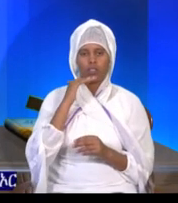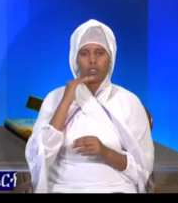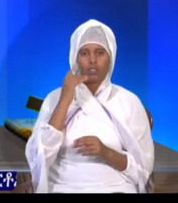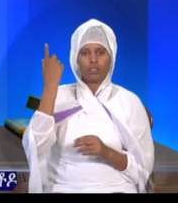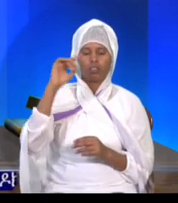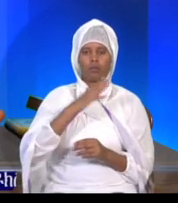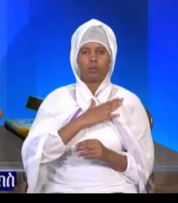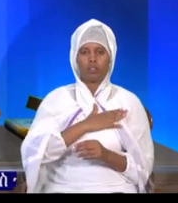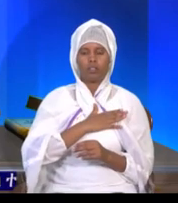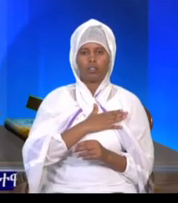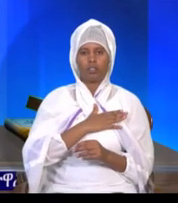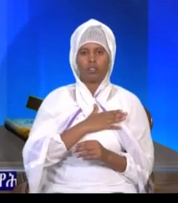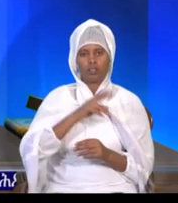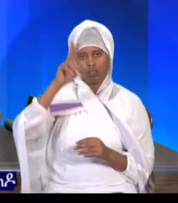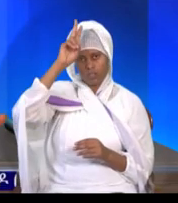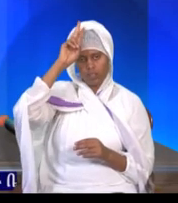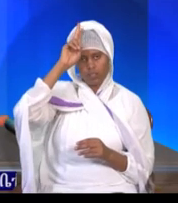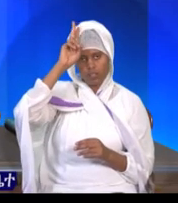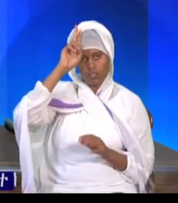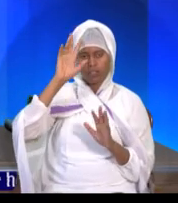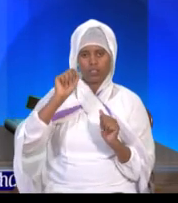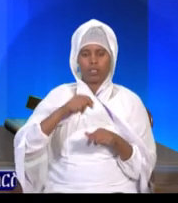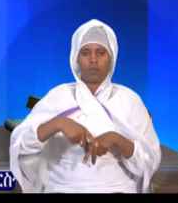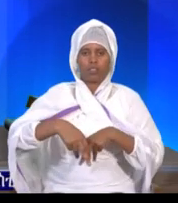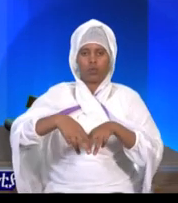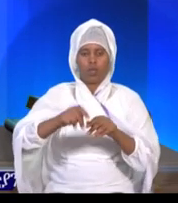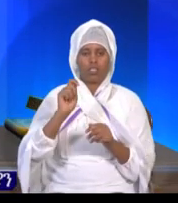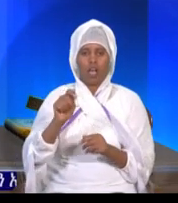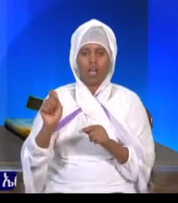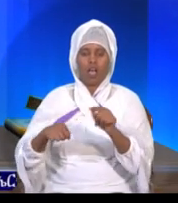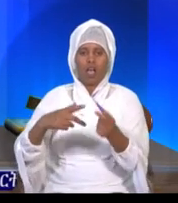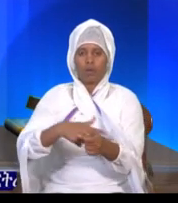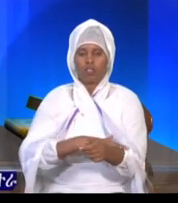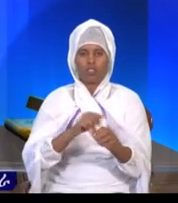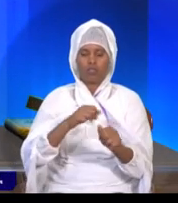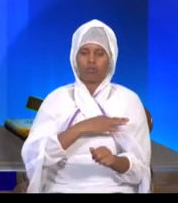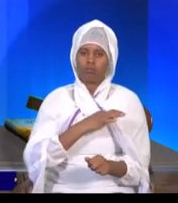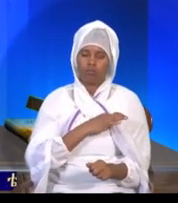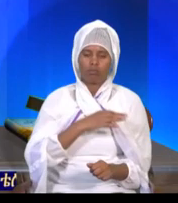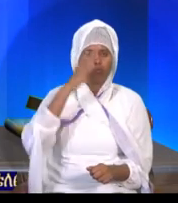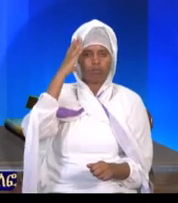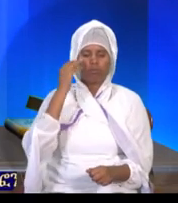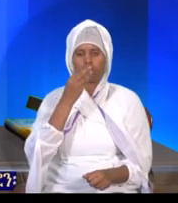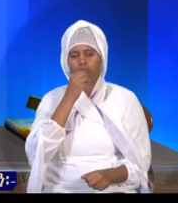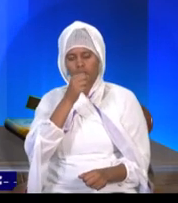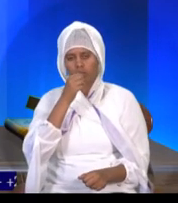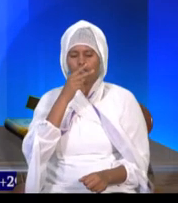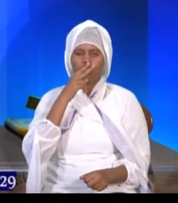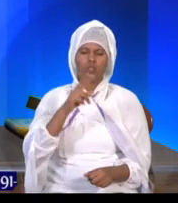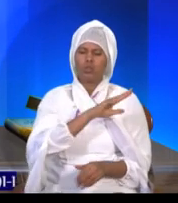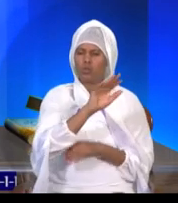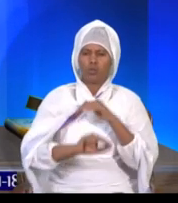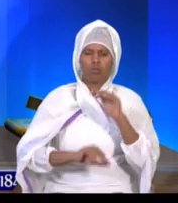ዝኣክል እግዚኣብሄር ካብ ከምኡ ይሰውለና ንሰይጣን ተገዚኡ ዝነብር ነበረ ጓስ ኣባጊዕ እዩ ብዝሙት ብስኽራን